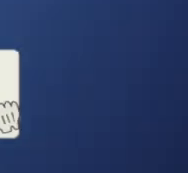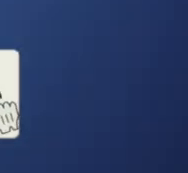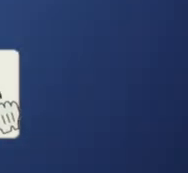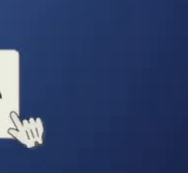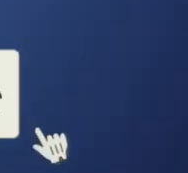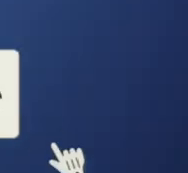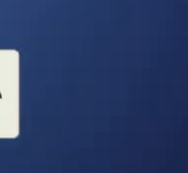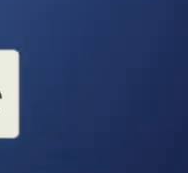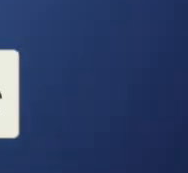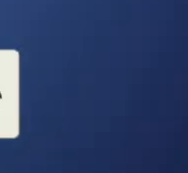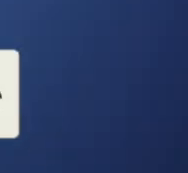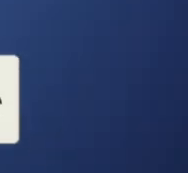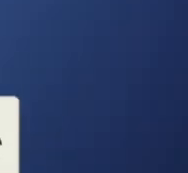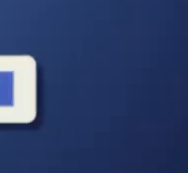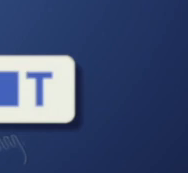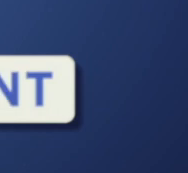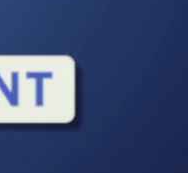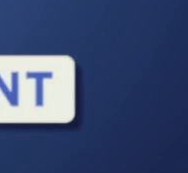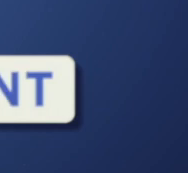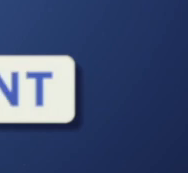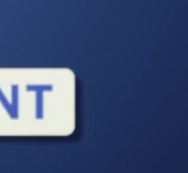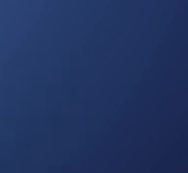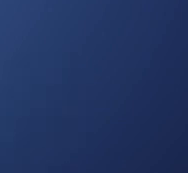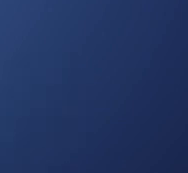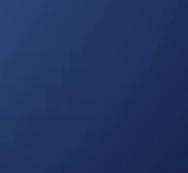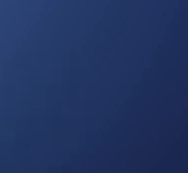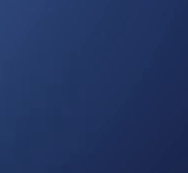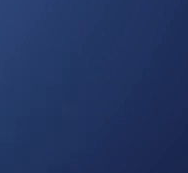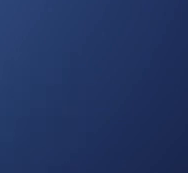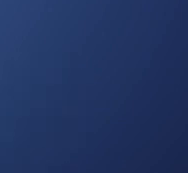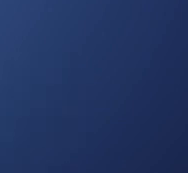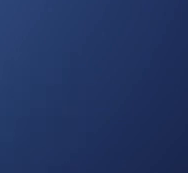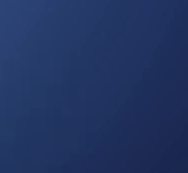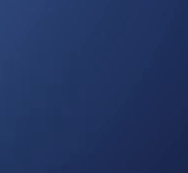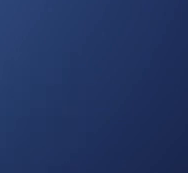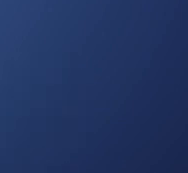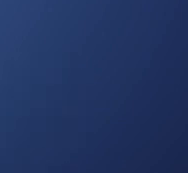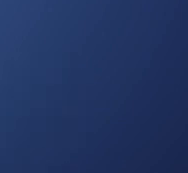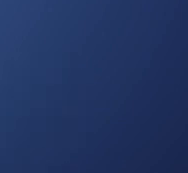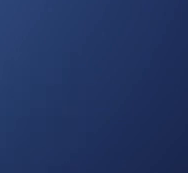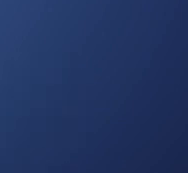inskreva no hanehan butang notifikasan ho di fo komentari no fa tutan ba media selo.